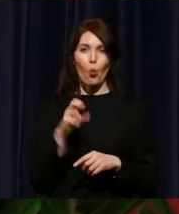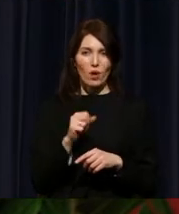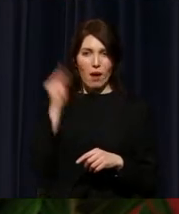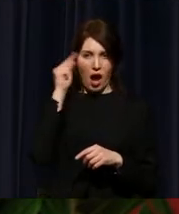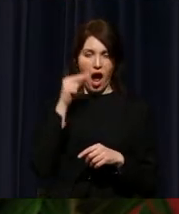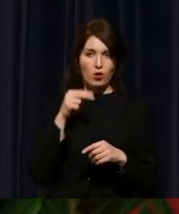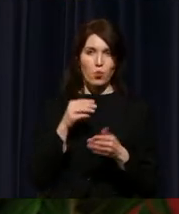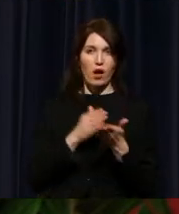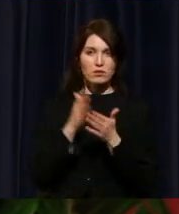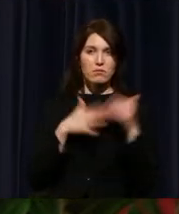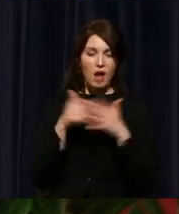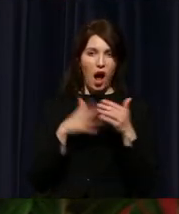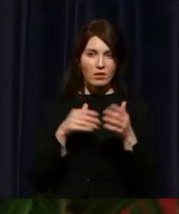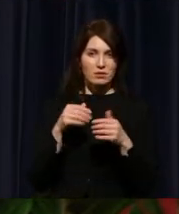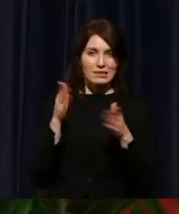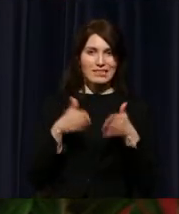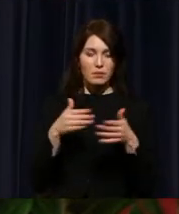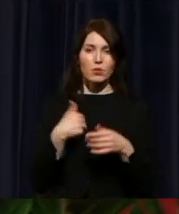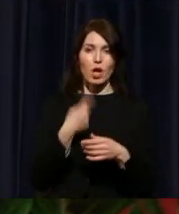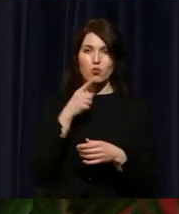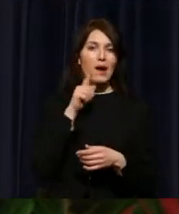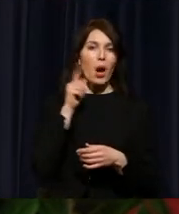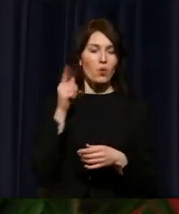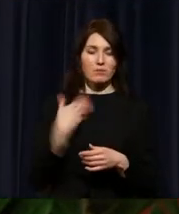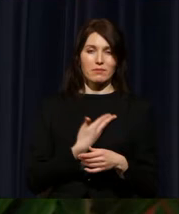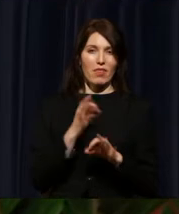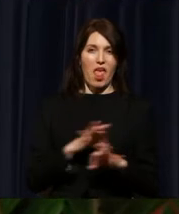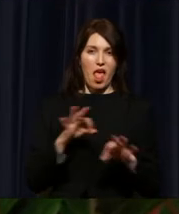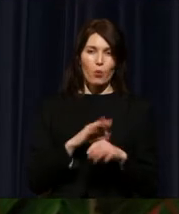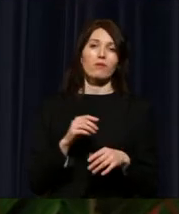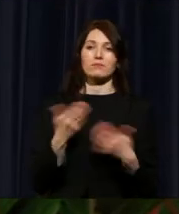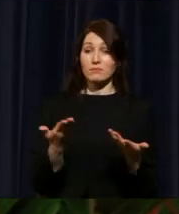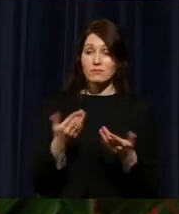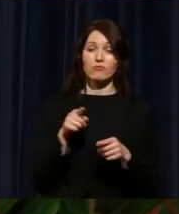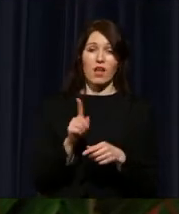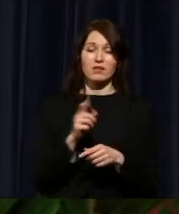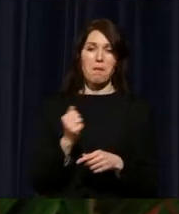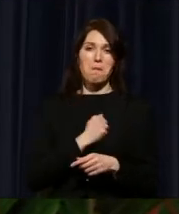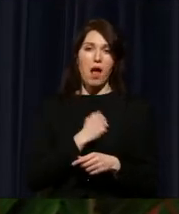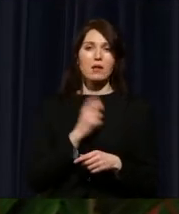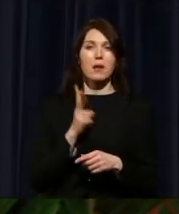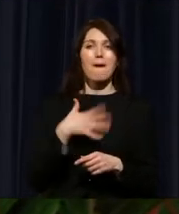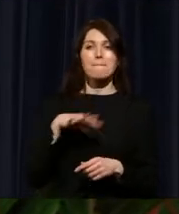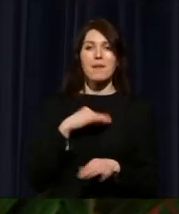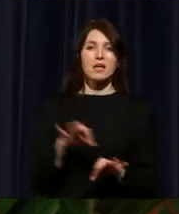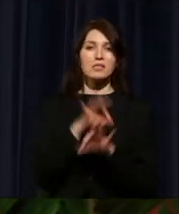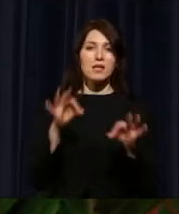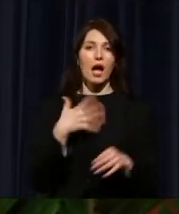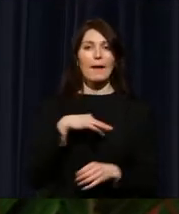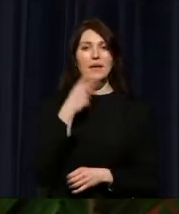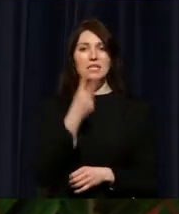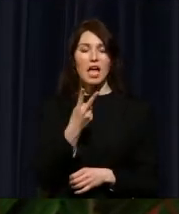neko un tam līdzīgi. Un tās bailes arī ir tādas, ka principā mēs sākam uz to, ka mēs